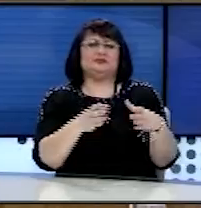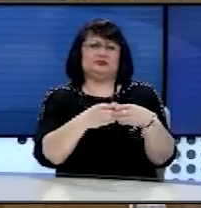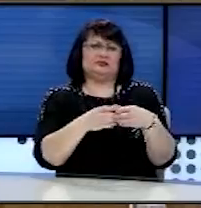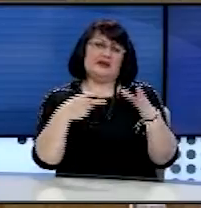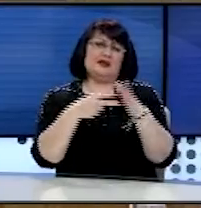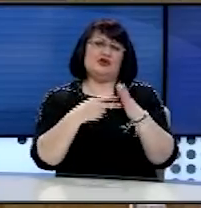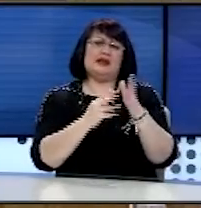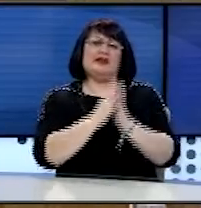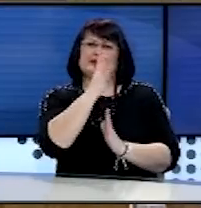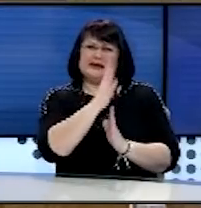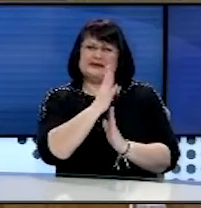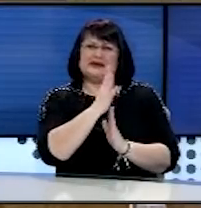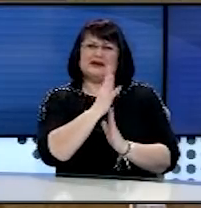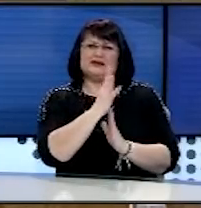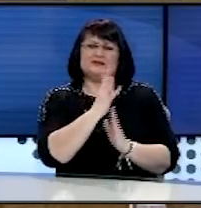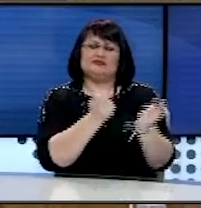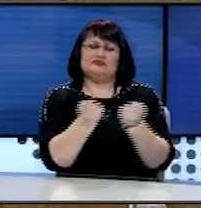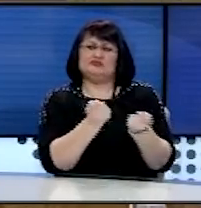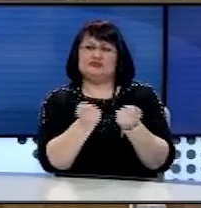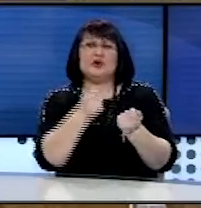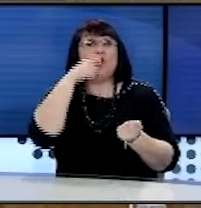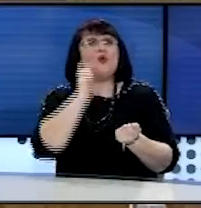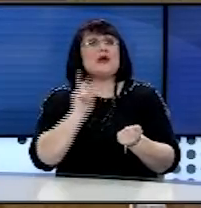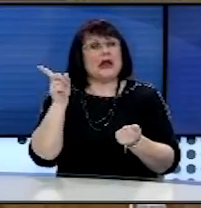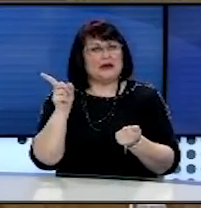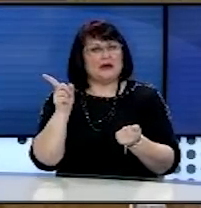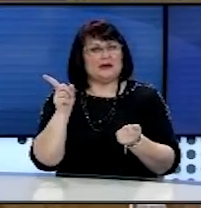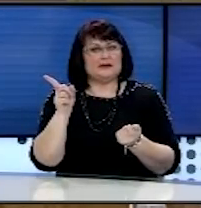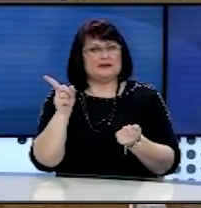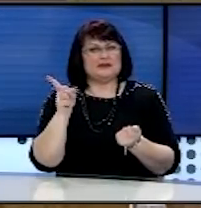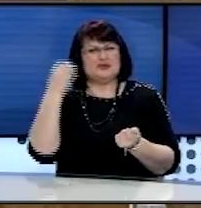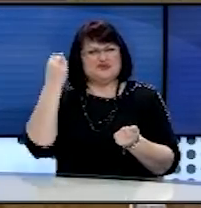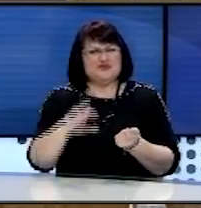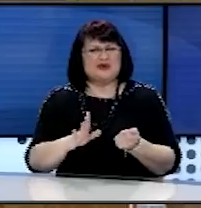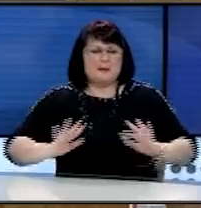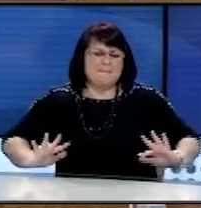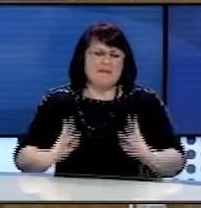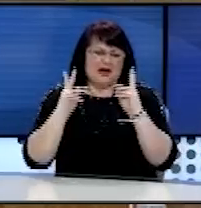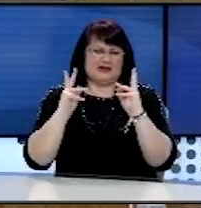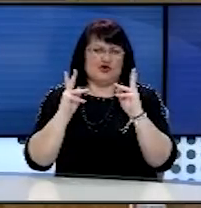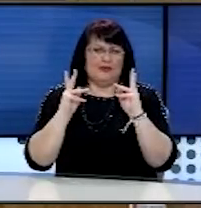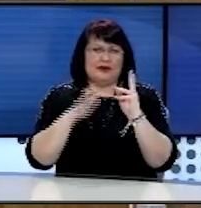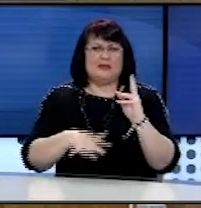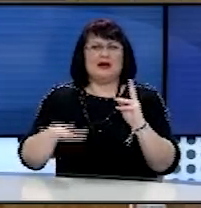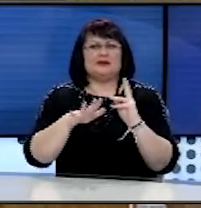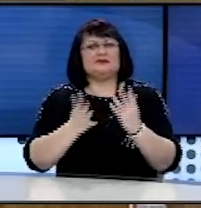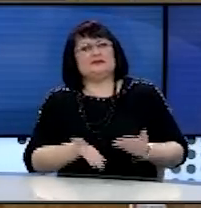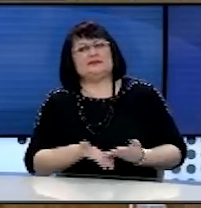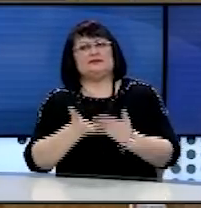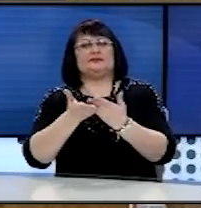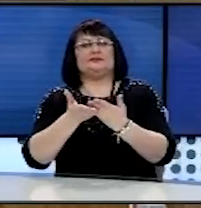το 2014 οργάνωσαν στην Ουκρανία ένα άθλιο πραξικόπημα,